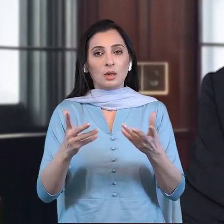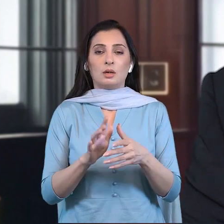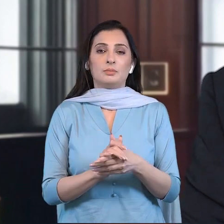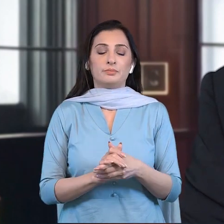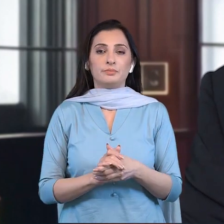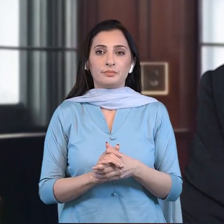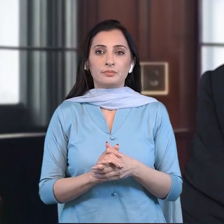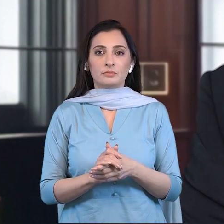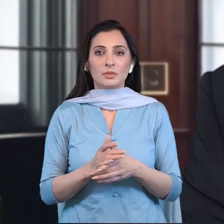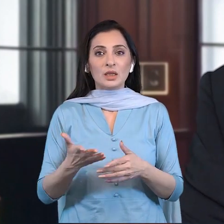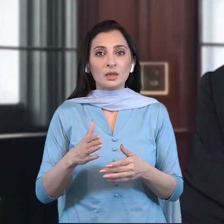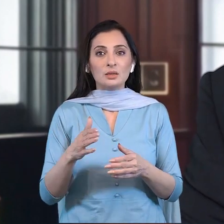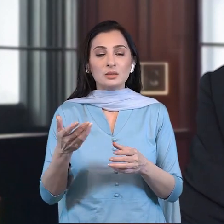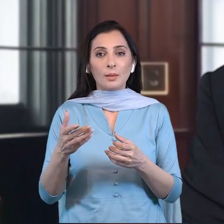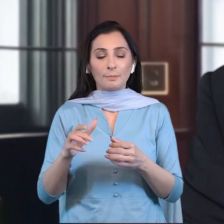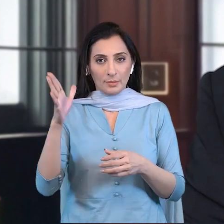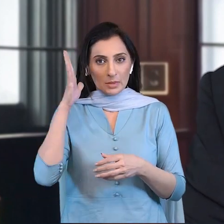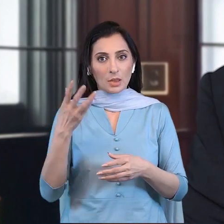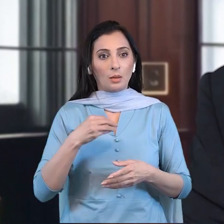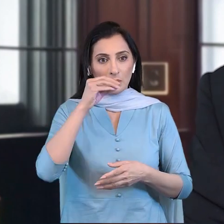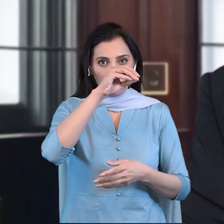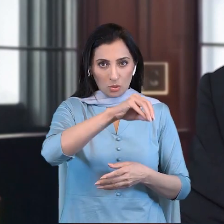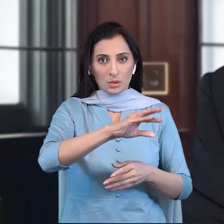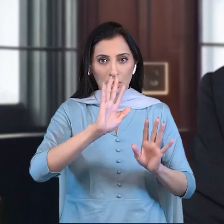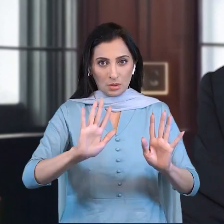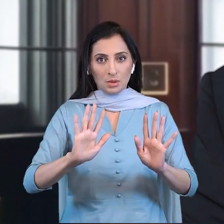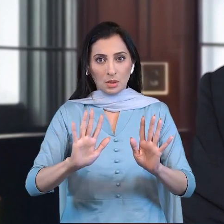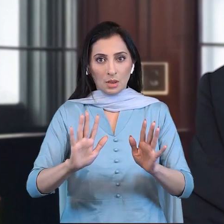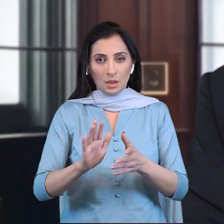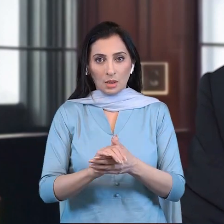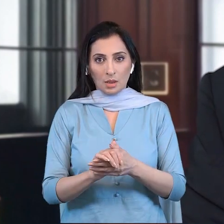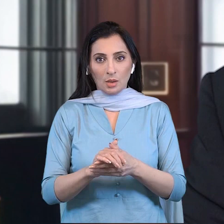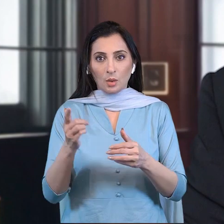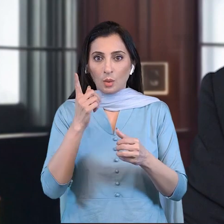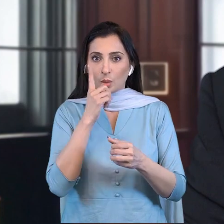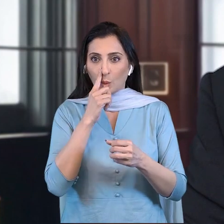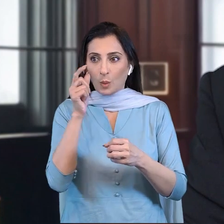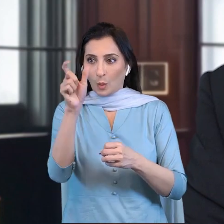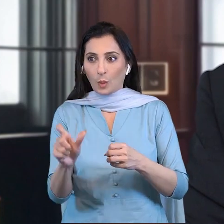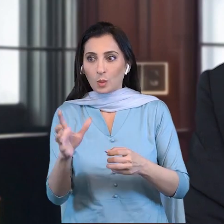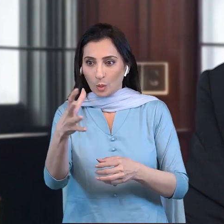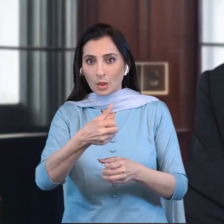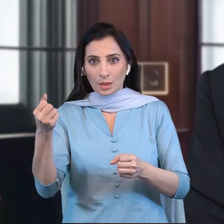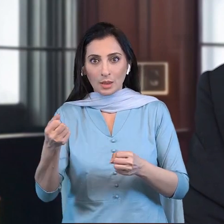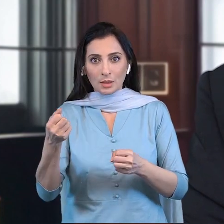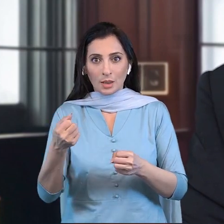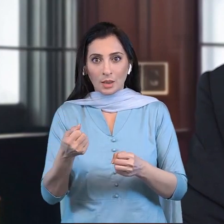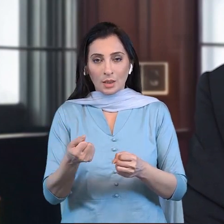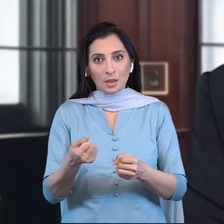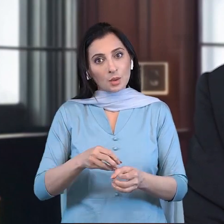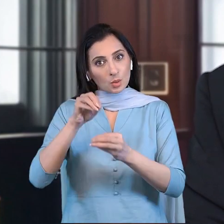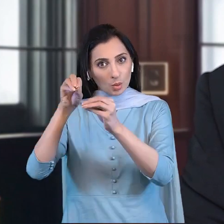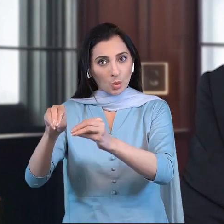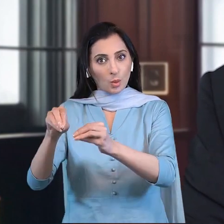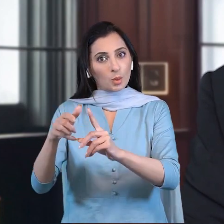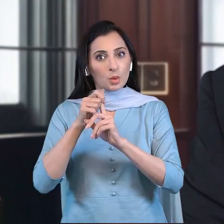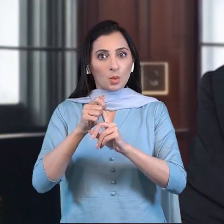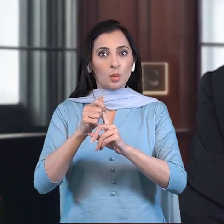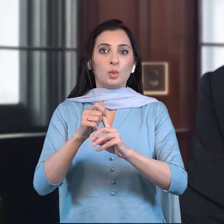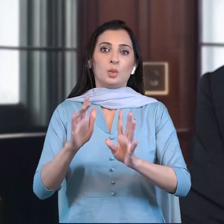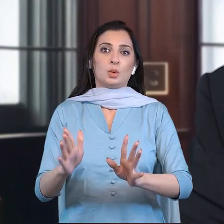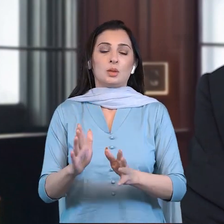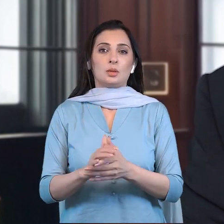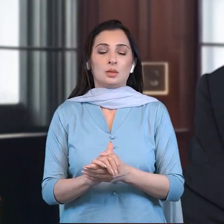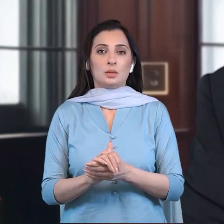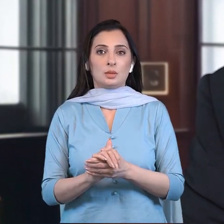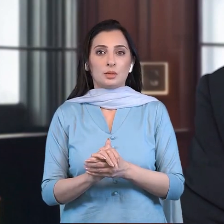چاہیے، اور یہ باقاعدہ اگر نہیں دیتے تو اس کو مانگنا چاہیے اس کو۔ اس کے بعد پھر باقی بھی نارمل